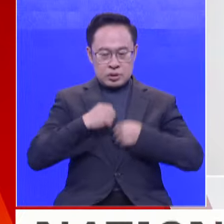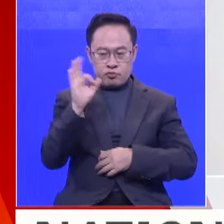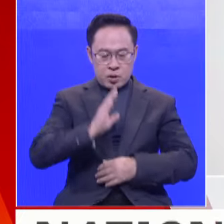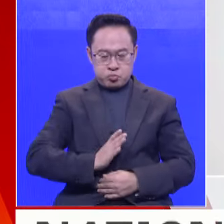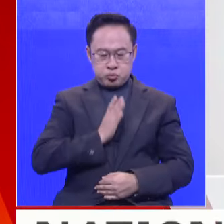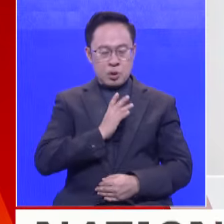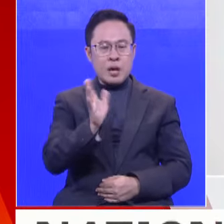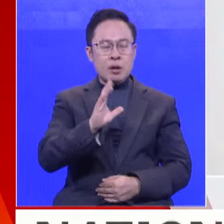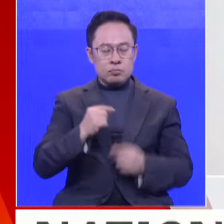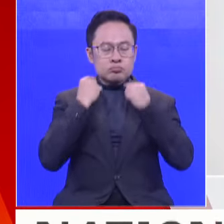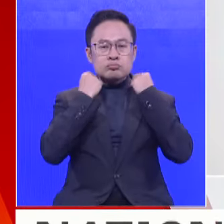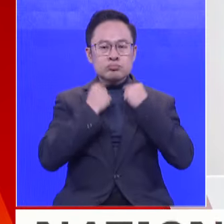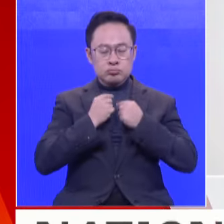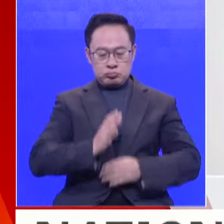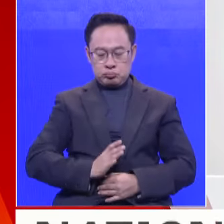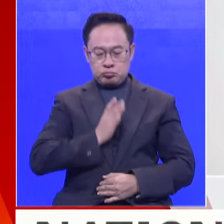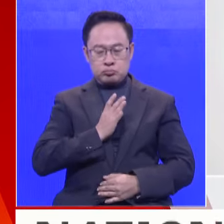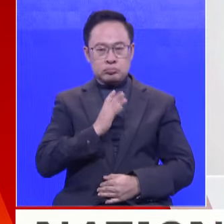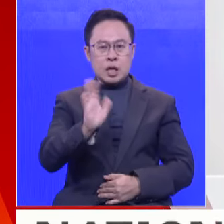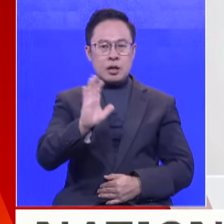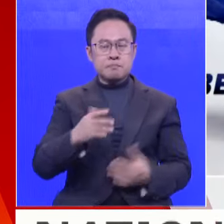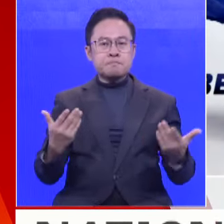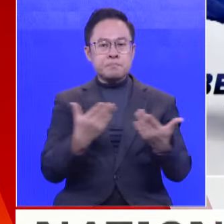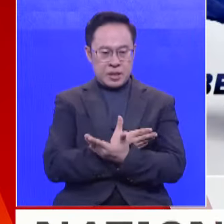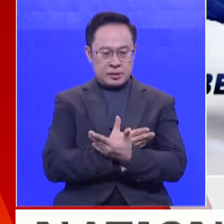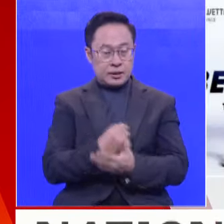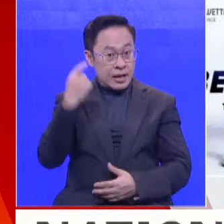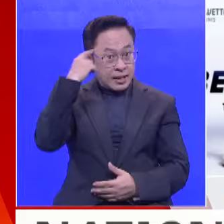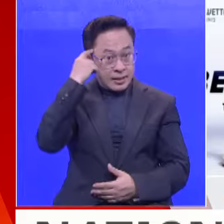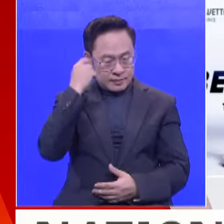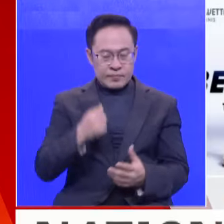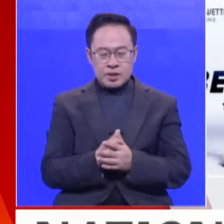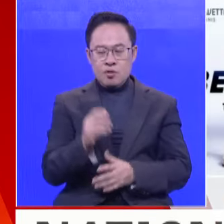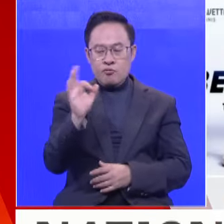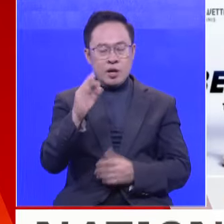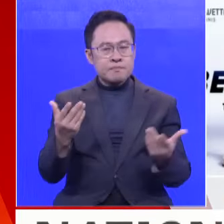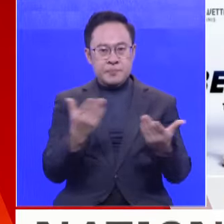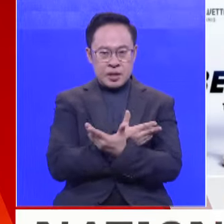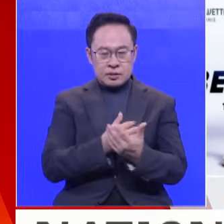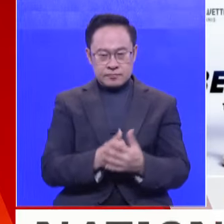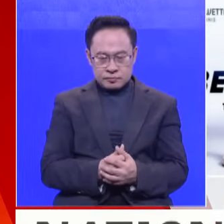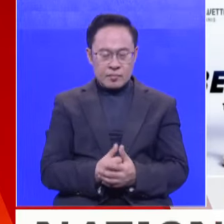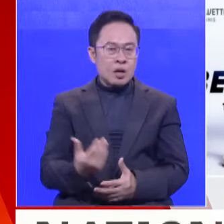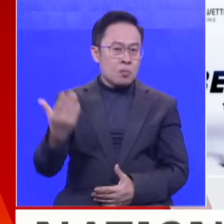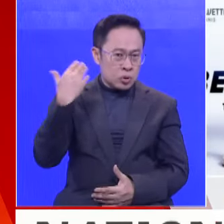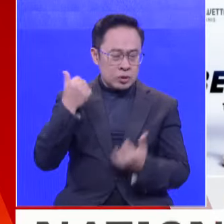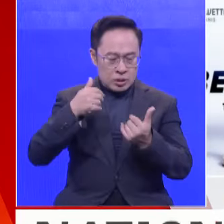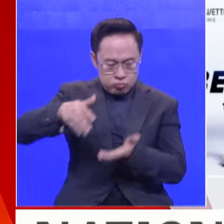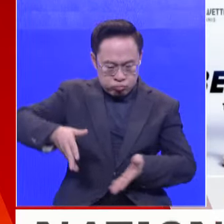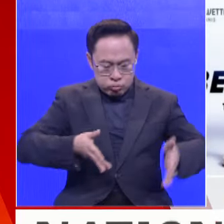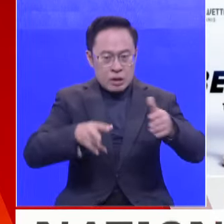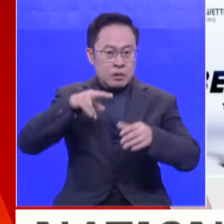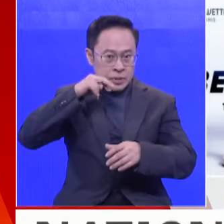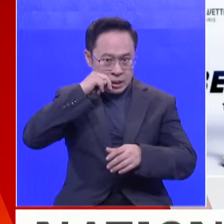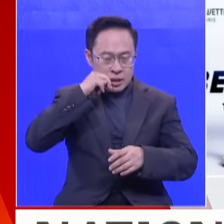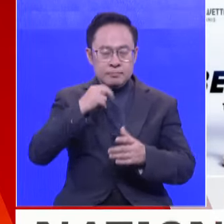ความพร้อมวันก่อนเห็นนายกของที่ปารีสเนี่ยนะเขาก็ลงไปว่ายน้ำในแม่น้ำแซนบอกสะอาด พิสูจน